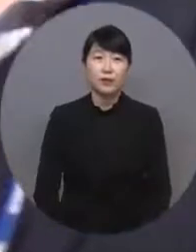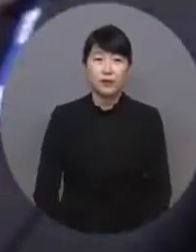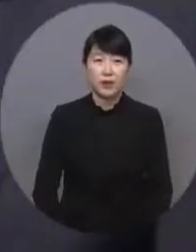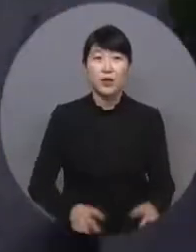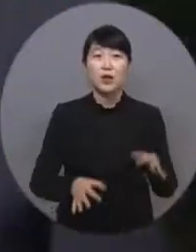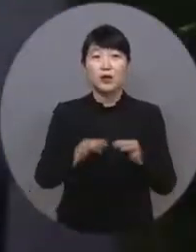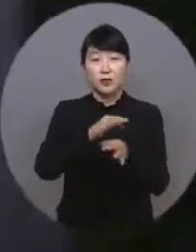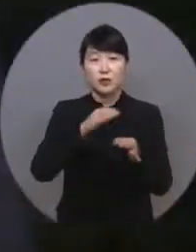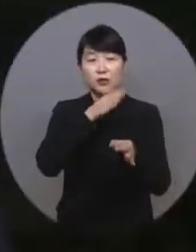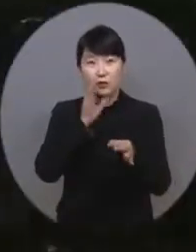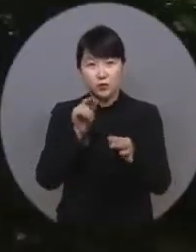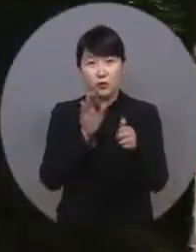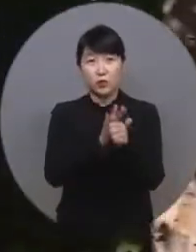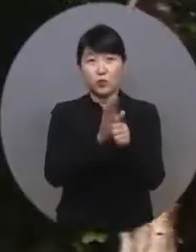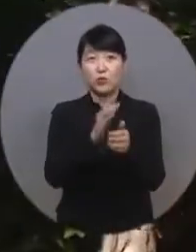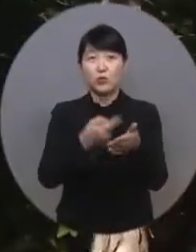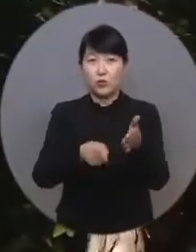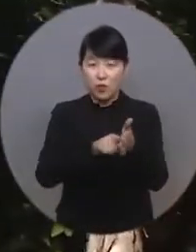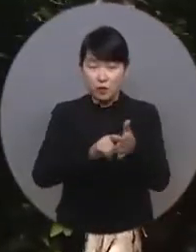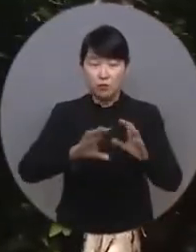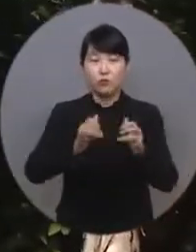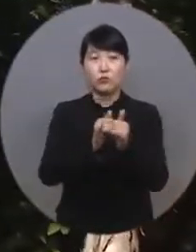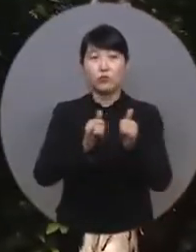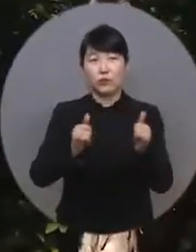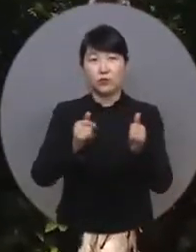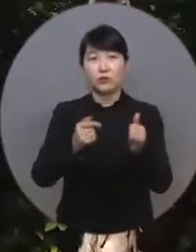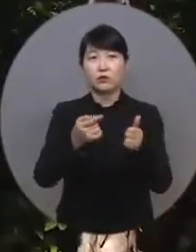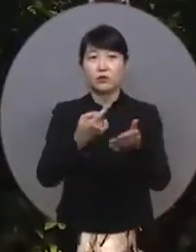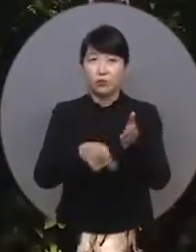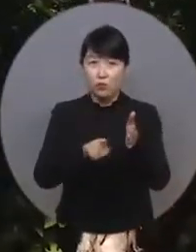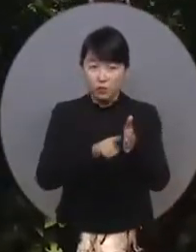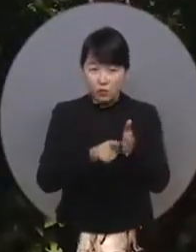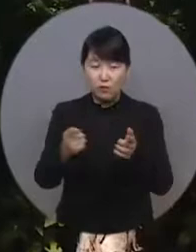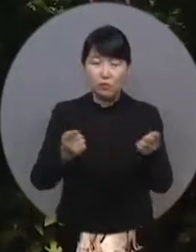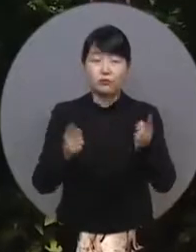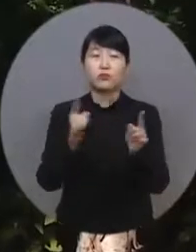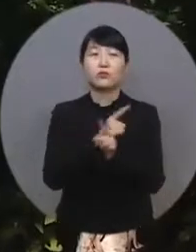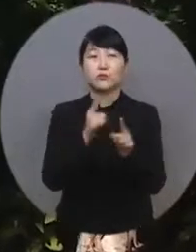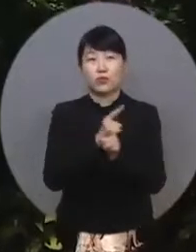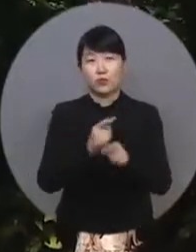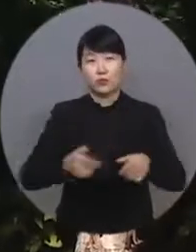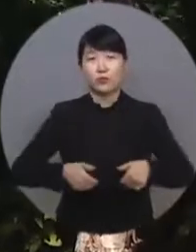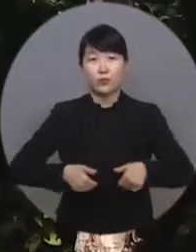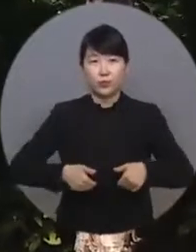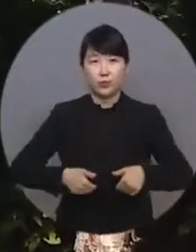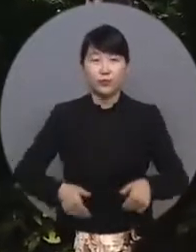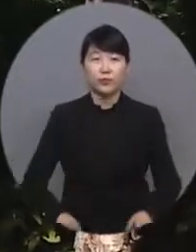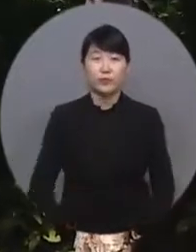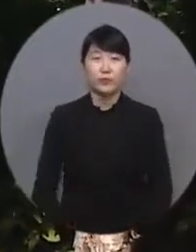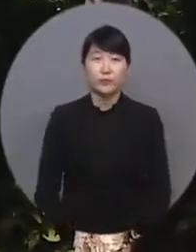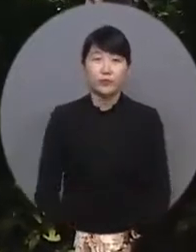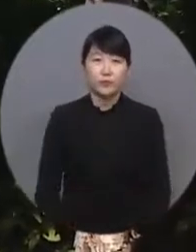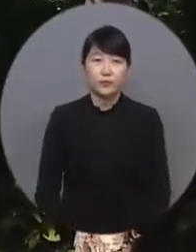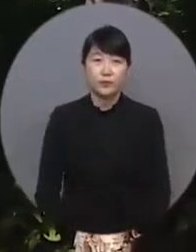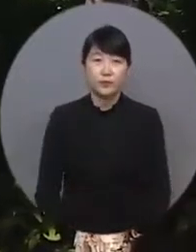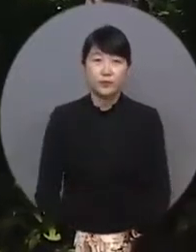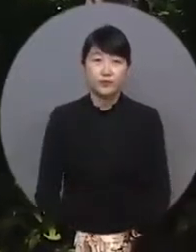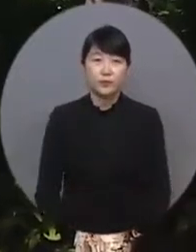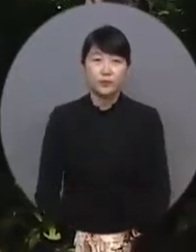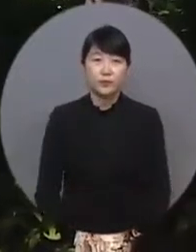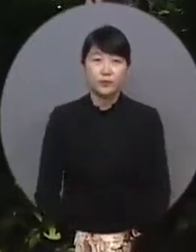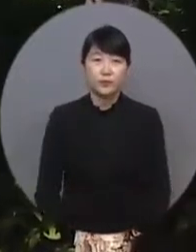영금제도 국민과 취약계층을 위한 제도적 보안이 어느 때보다 필요한 시점입니다 복지티비 뉴스